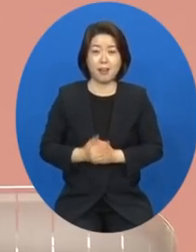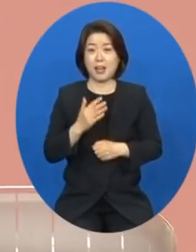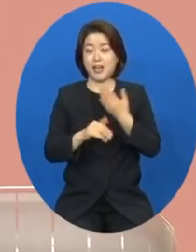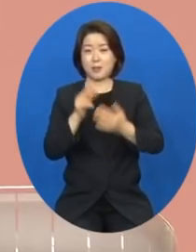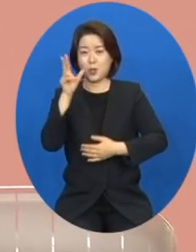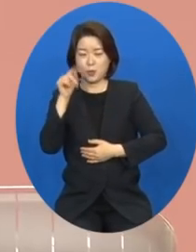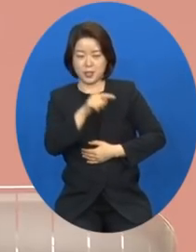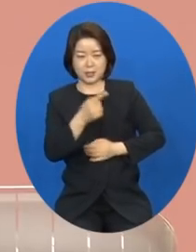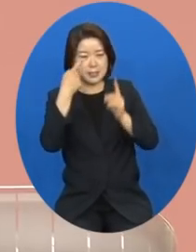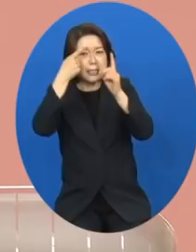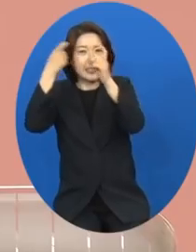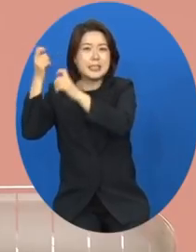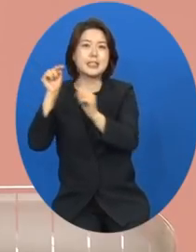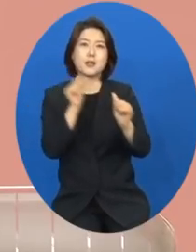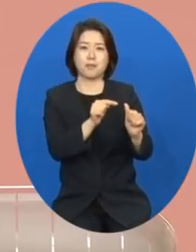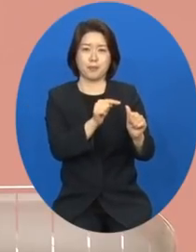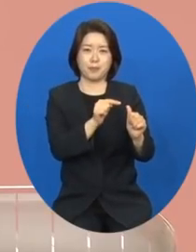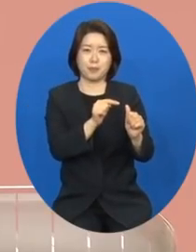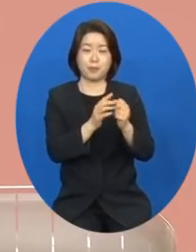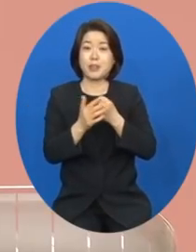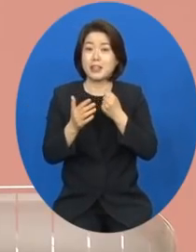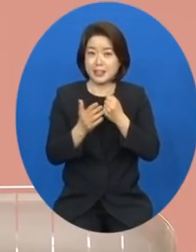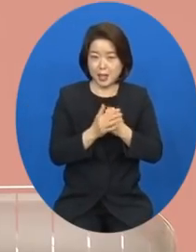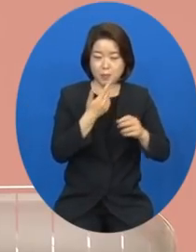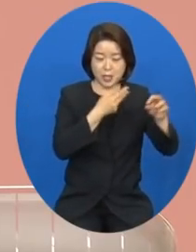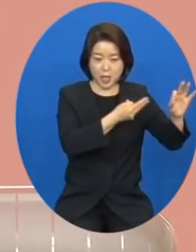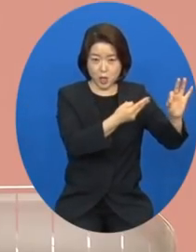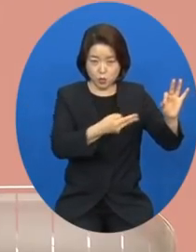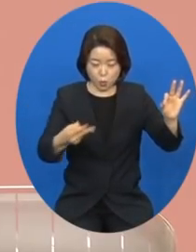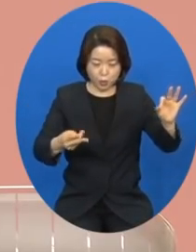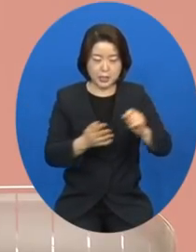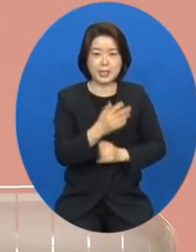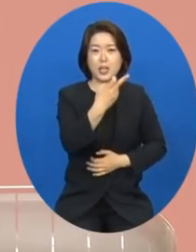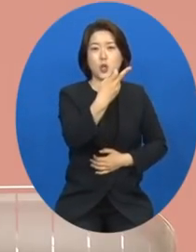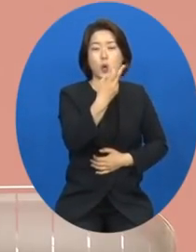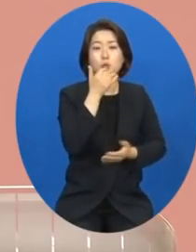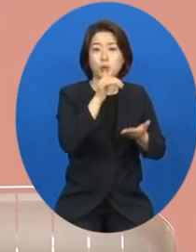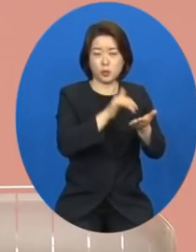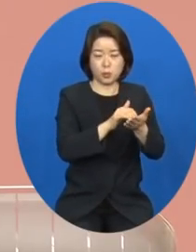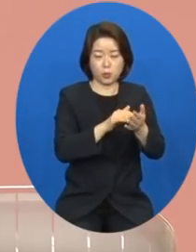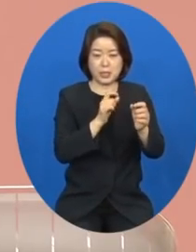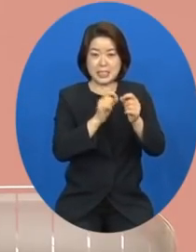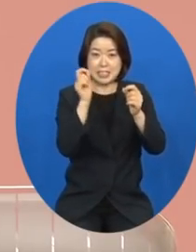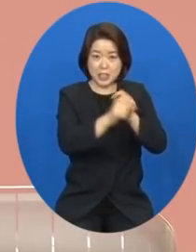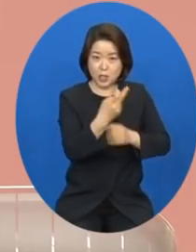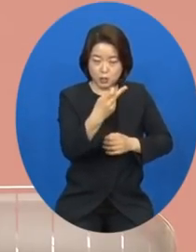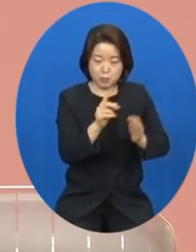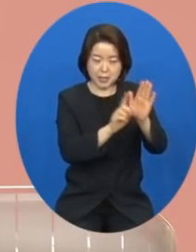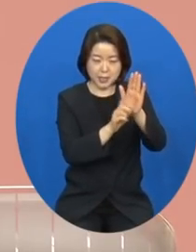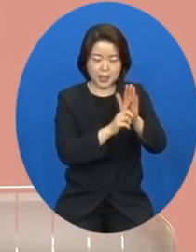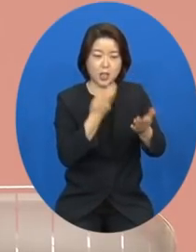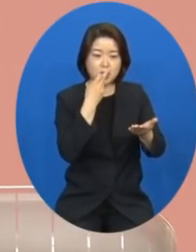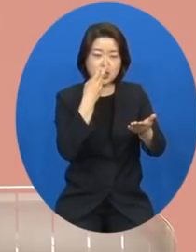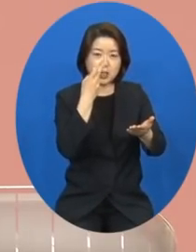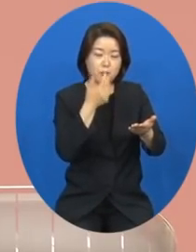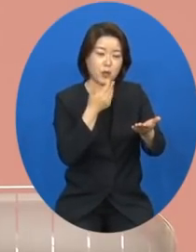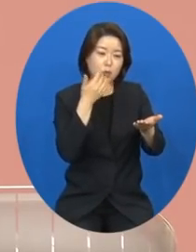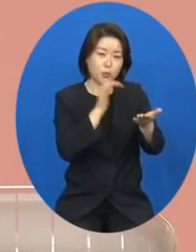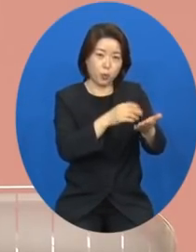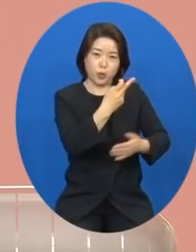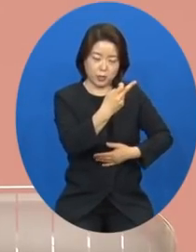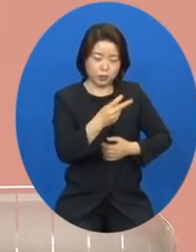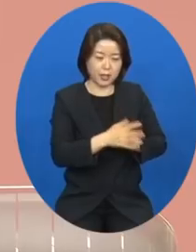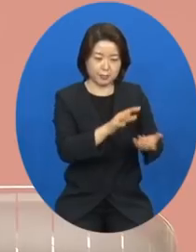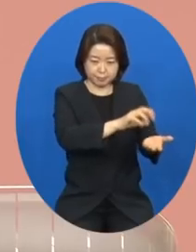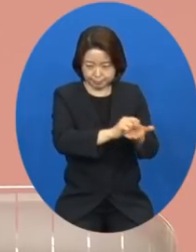그것을 기념하라 고 하셨어요 그래서 요단강에서 12개 즉 열두 지파를 상징하는 12개의 돌을 가져다가 길 가레 4